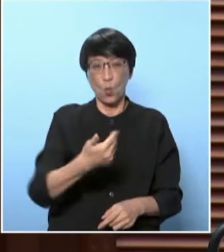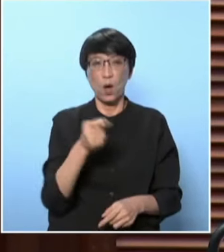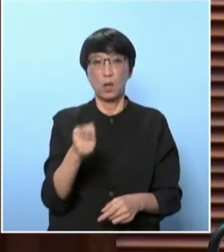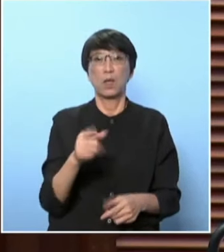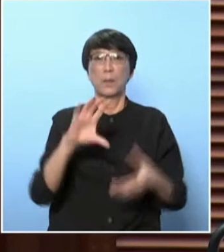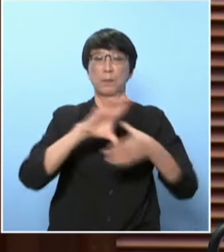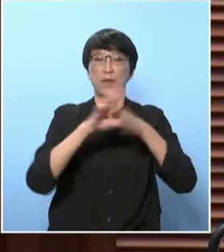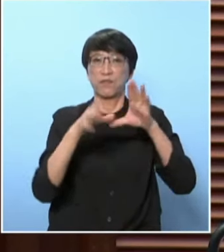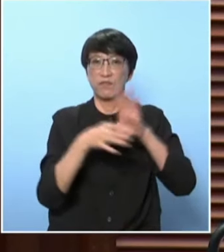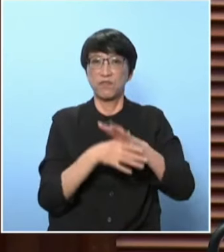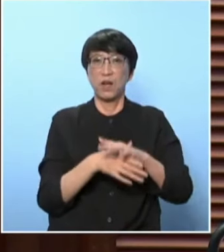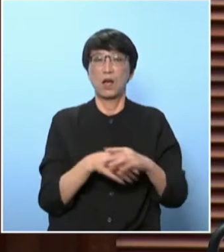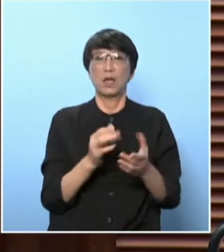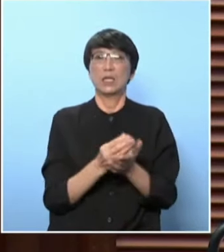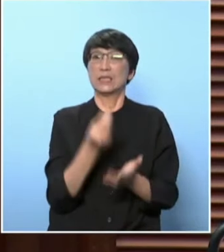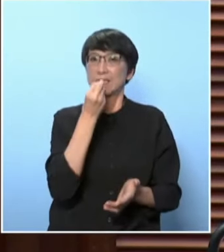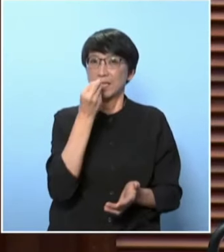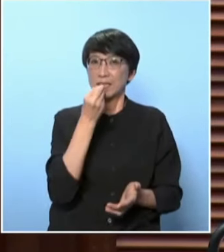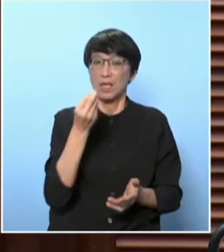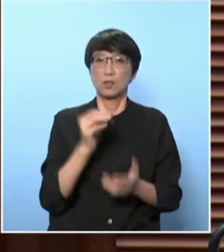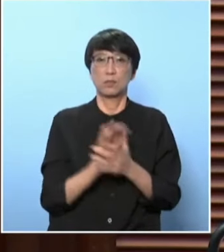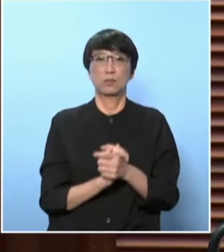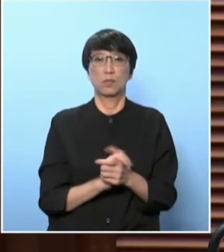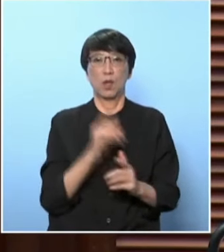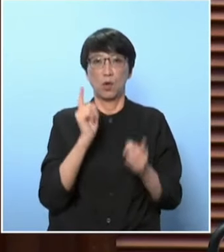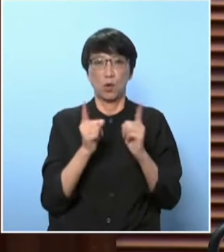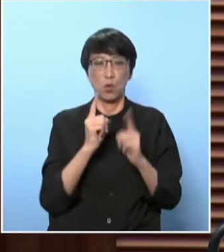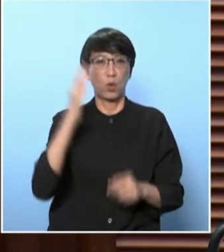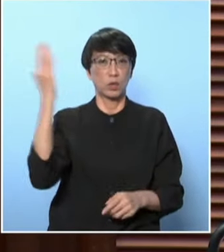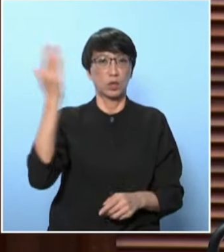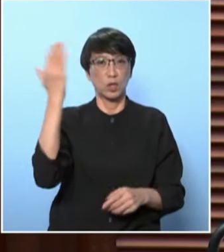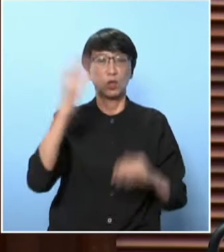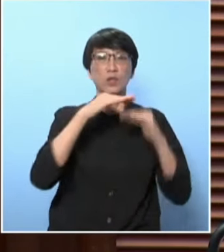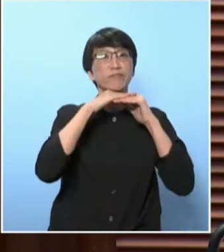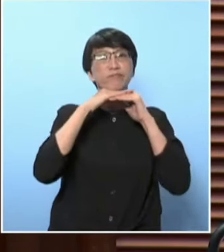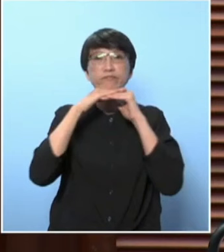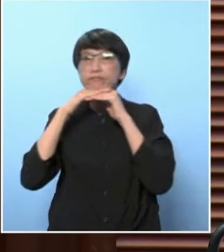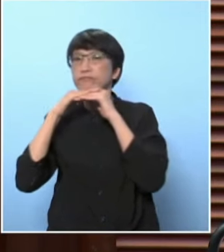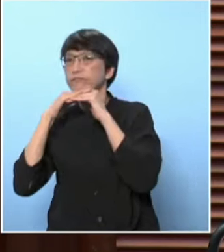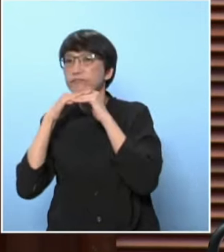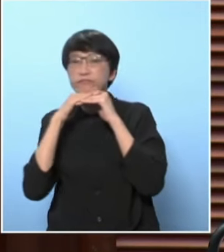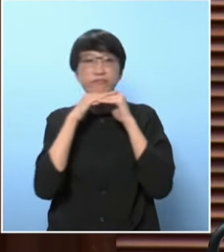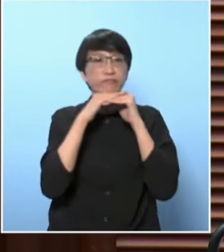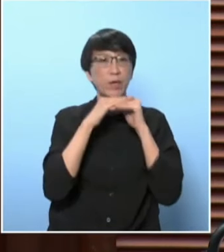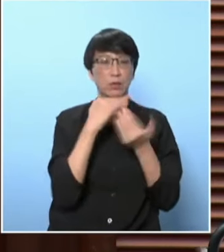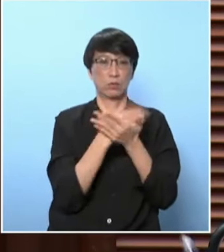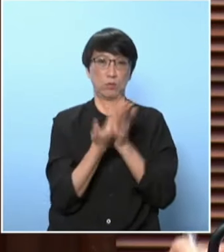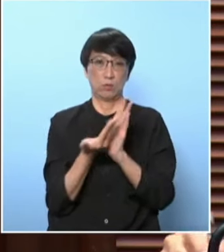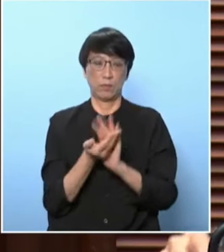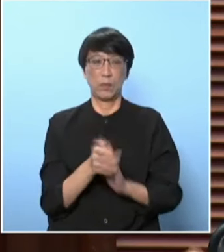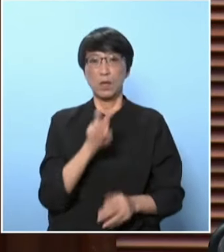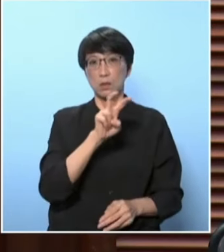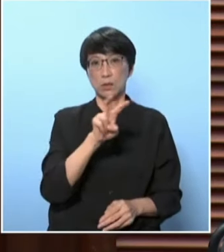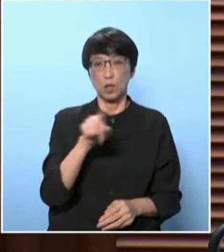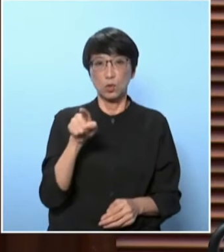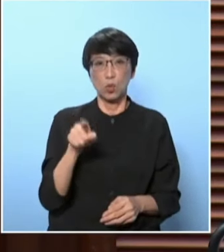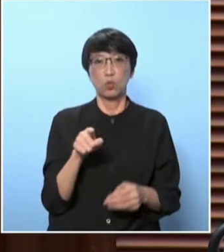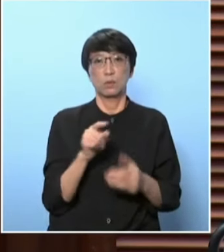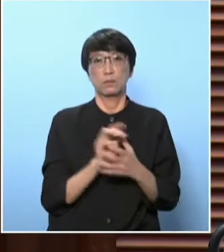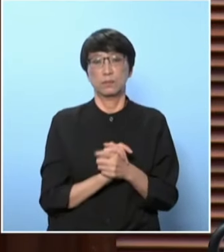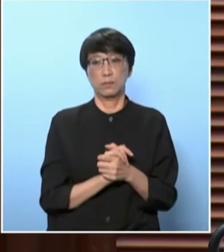文化、餐飲啊、我哋嘅旅遊嘅景點啊各方面嘅。咁喺呢方面咧，我哋睇到一